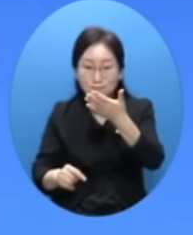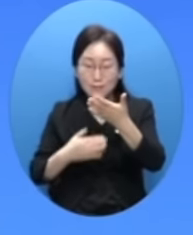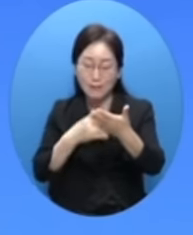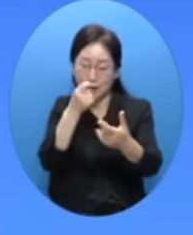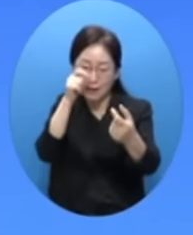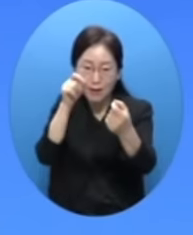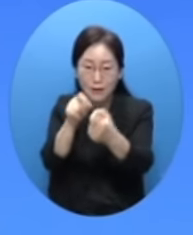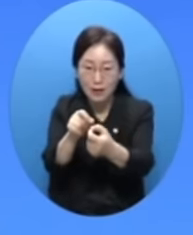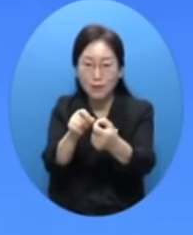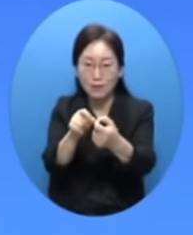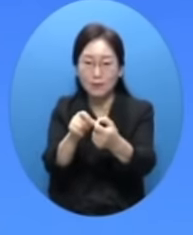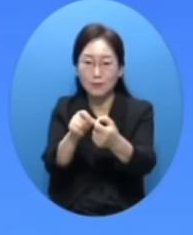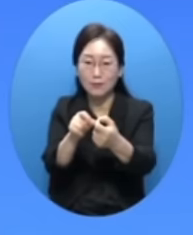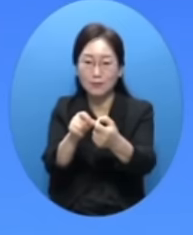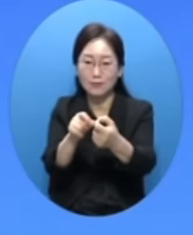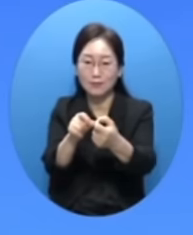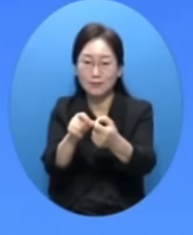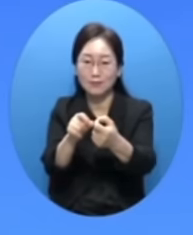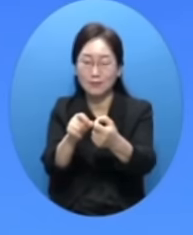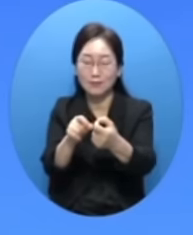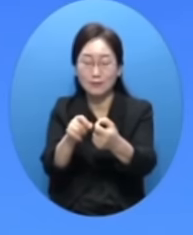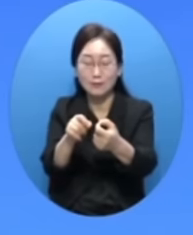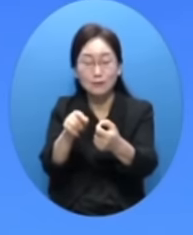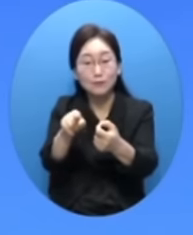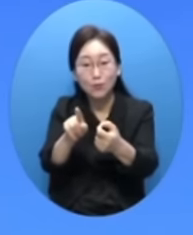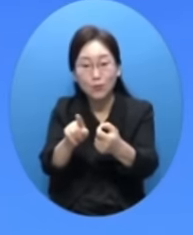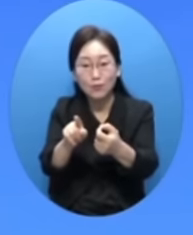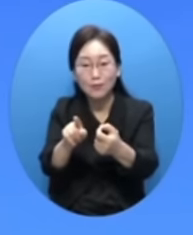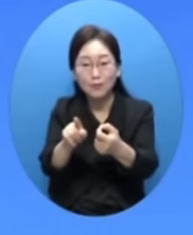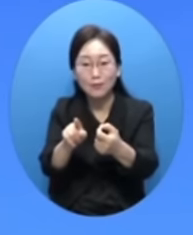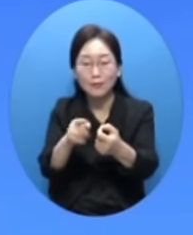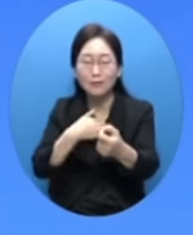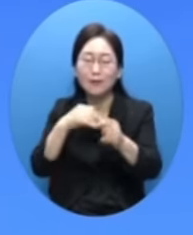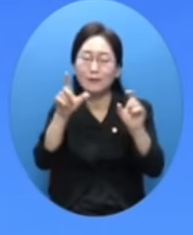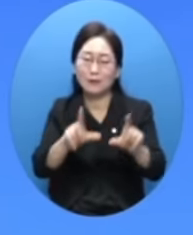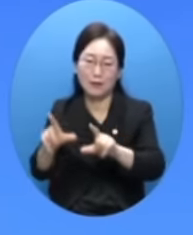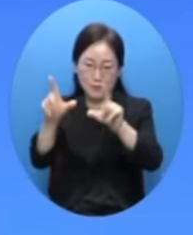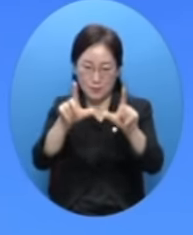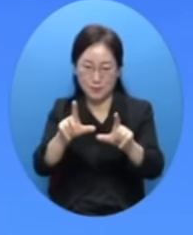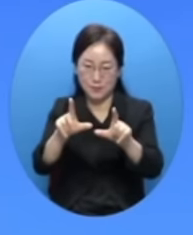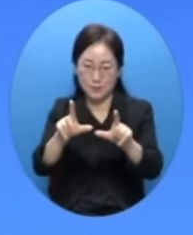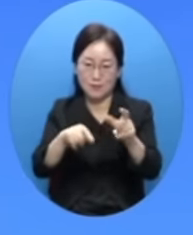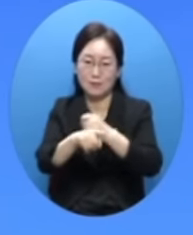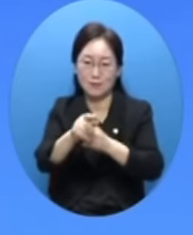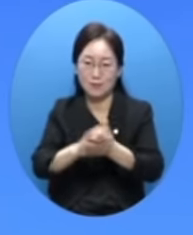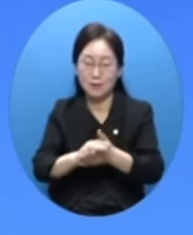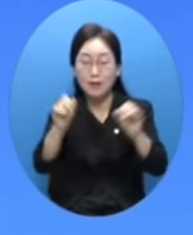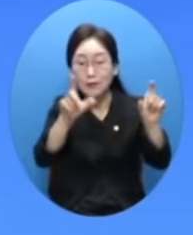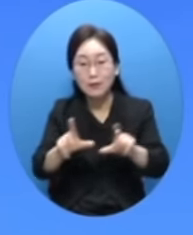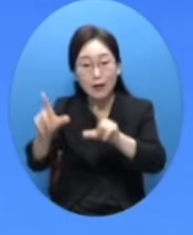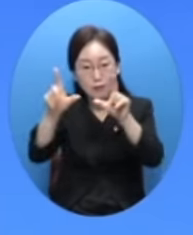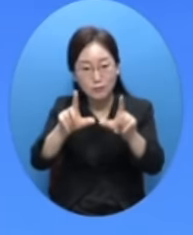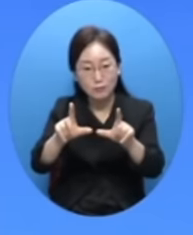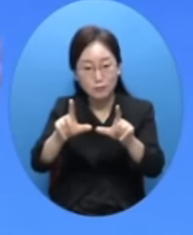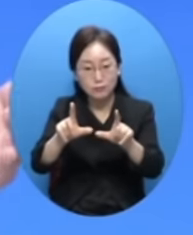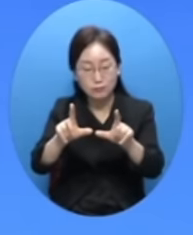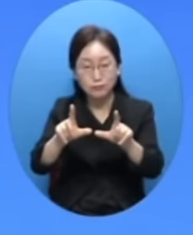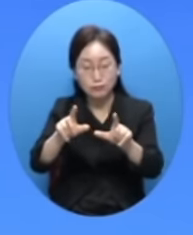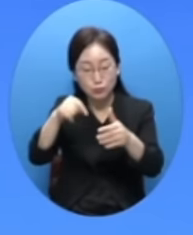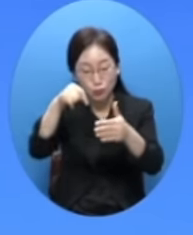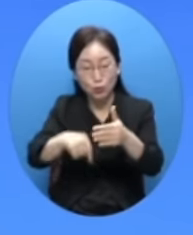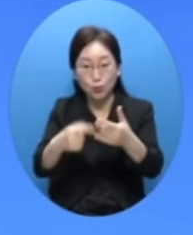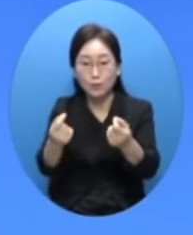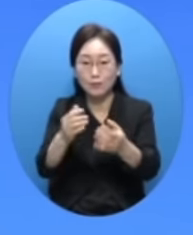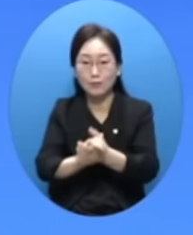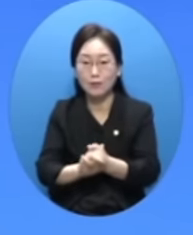가장 가까이 있는 그 내 삶의 한 모습입니다. 나의 삶의 한 부분입니다. 이처럼 하나님이